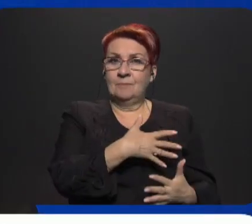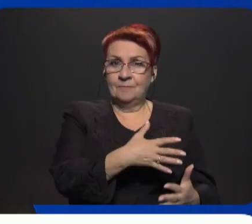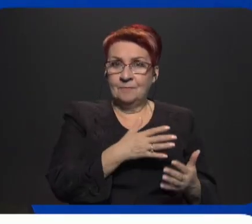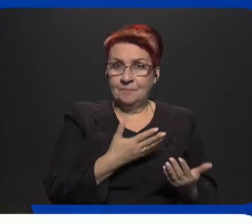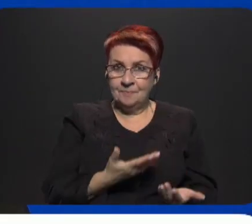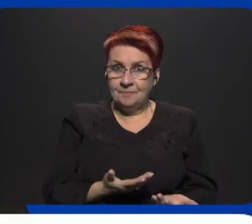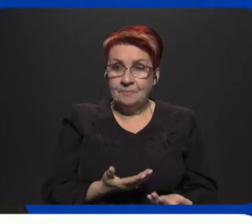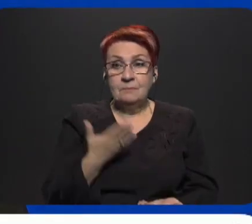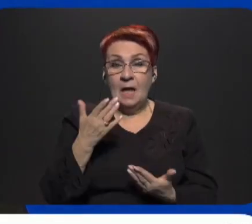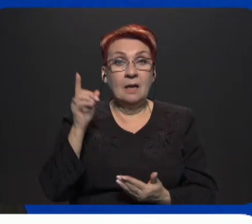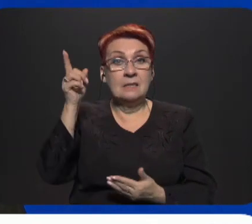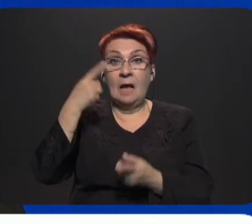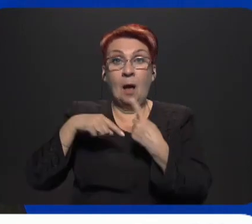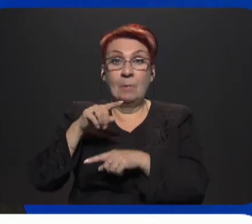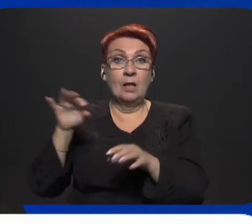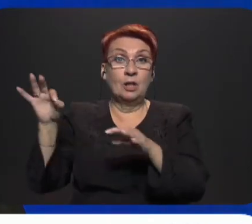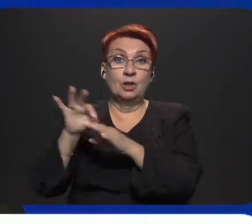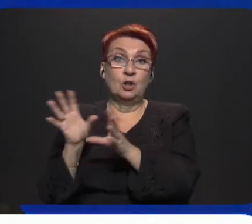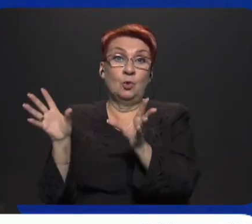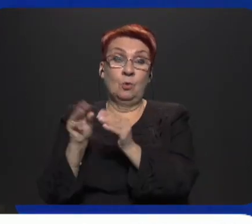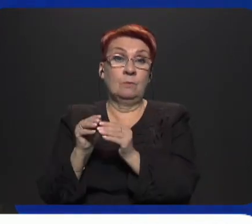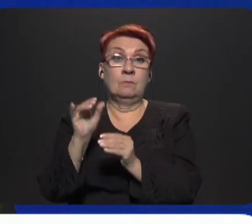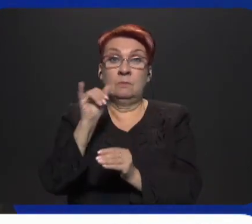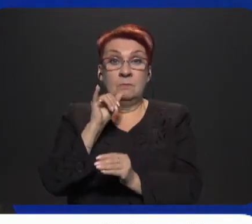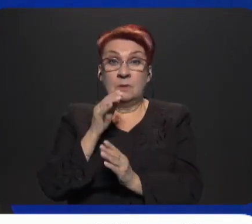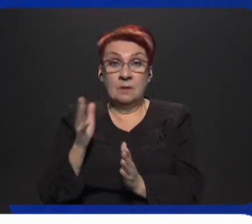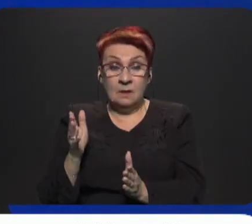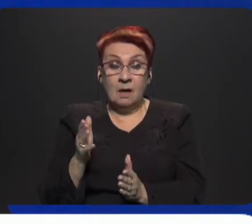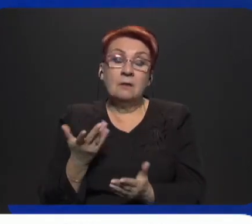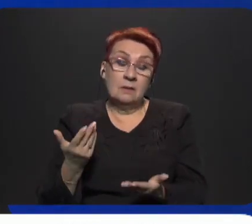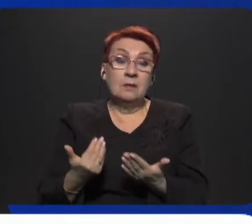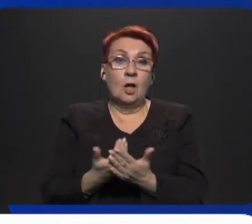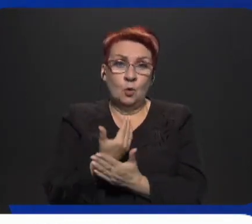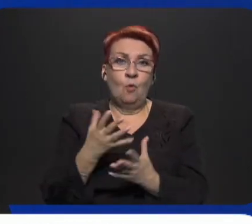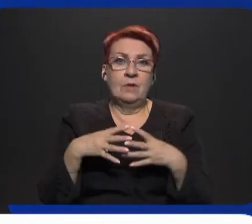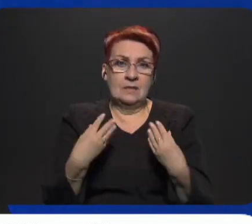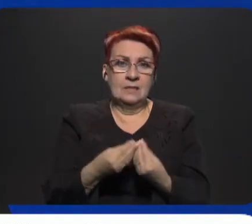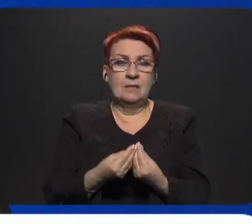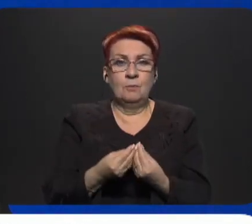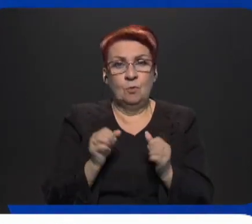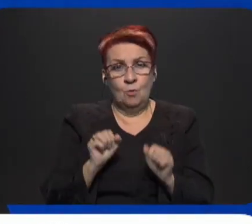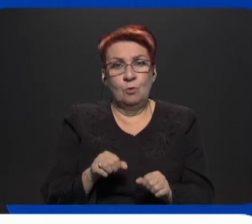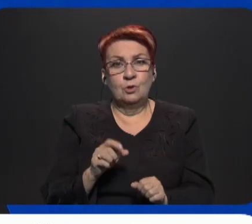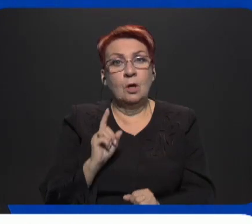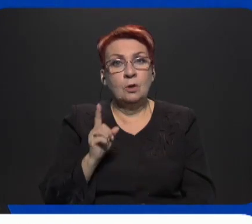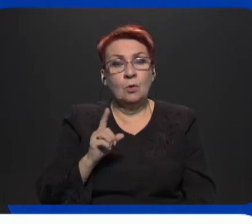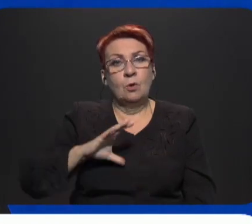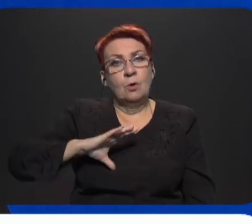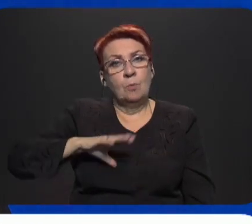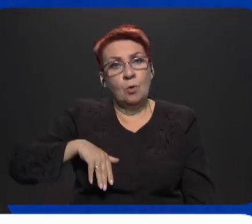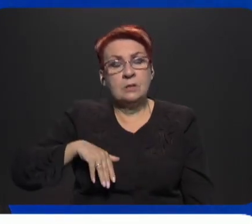уже невозможно соединить ничего, тогда да, надо создать новую семью, но после